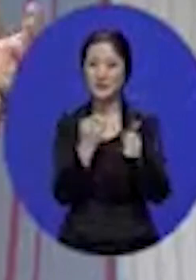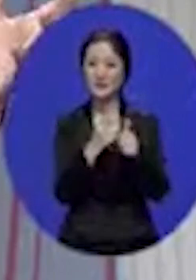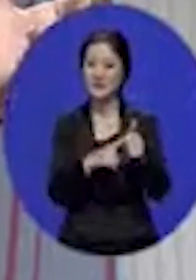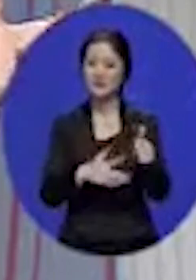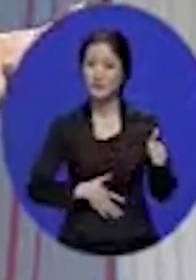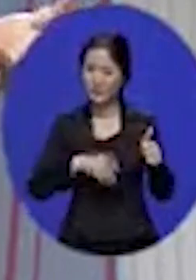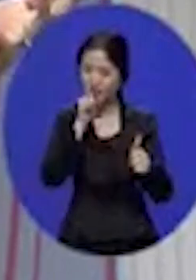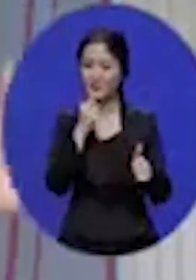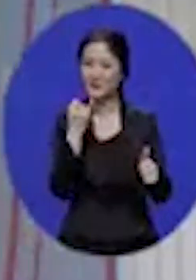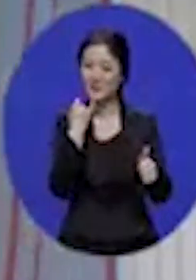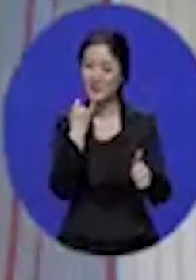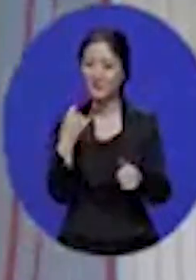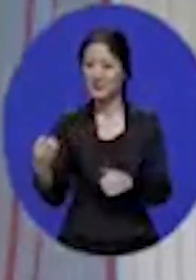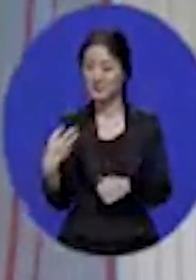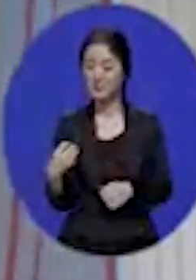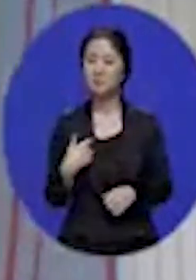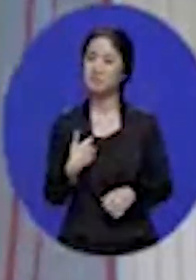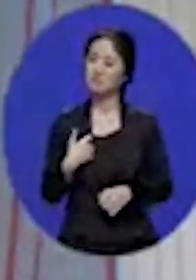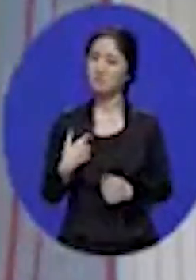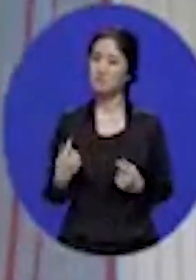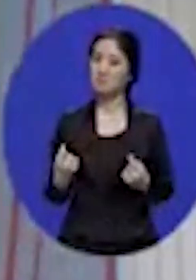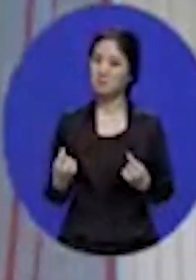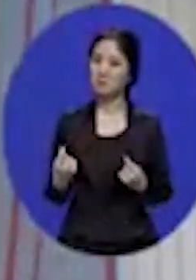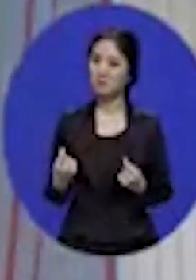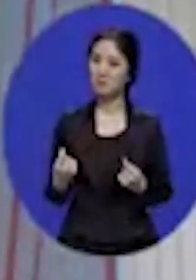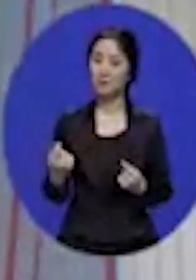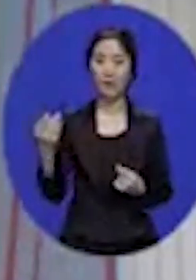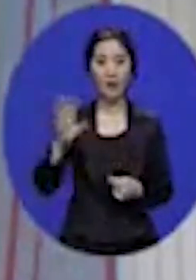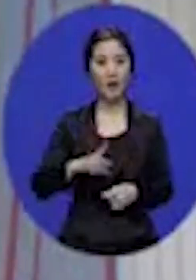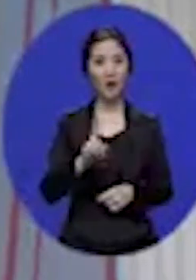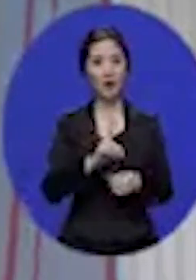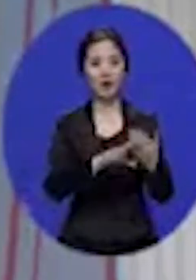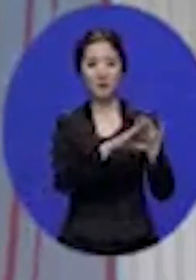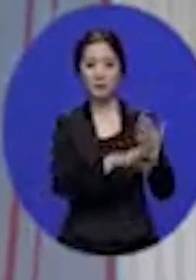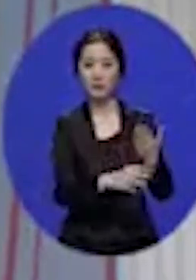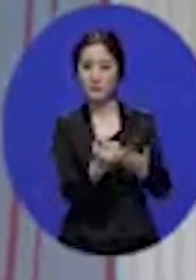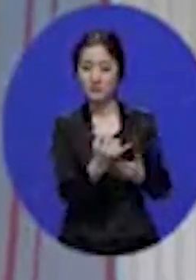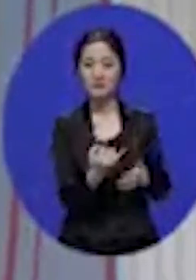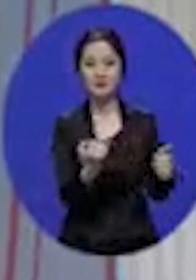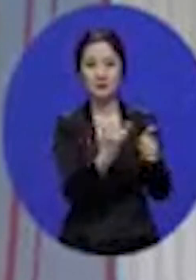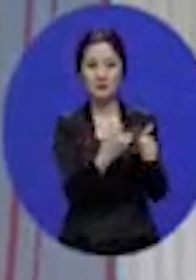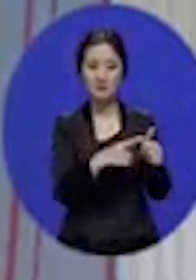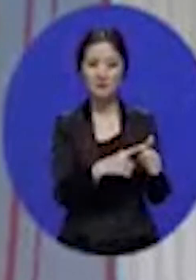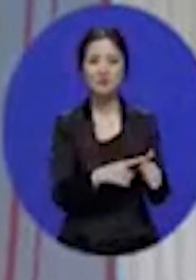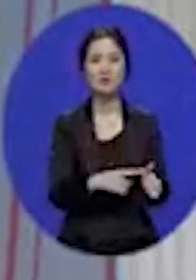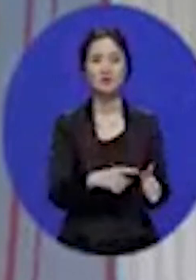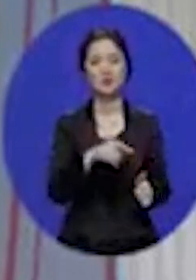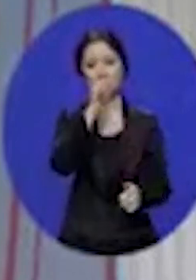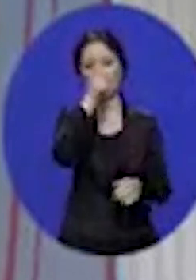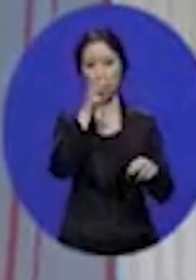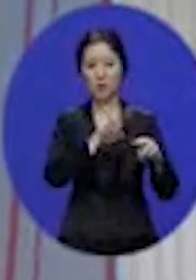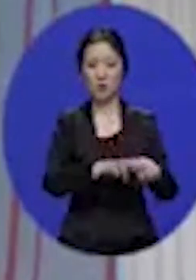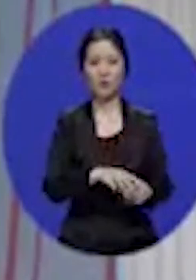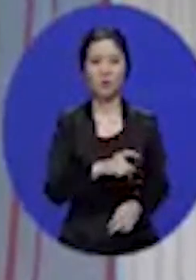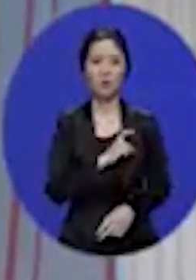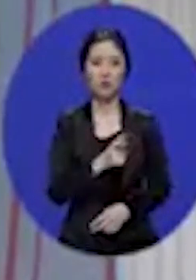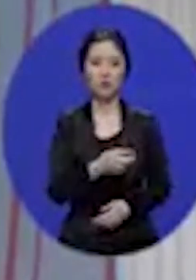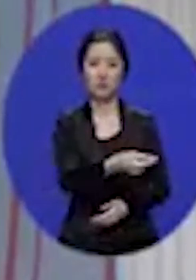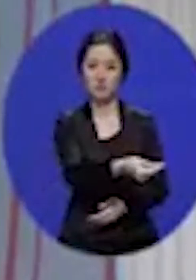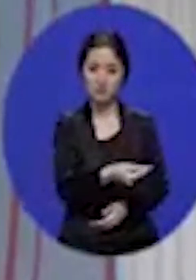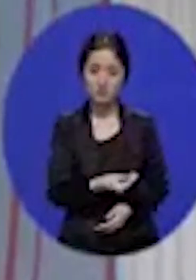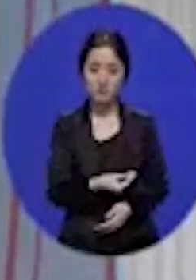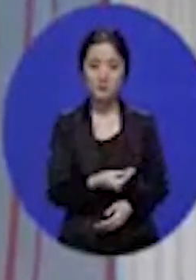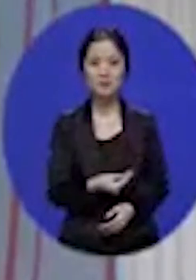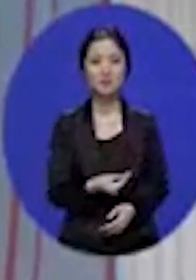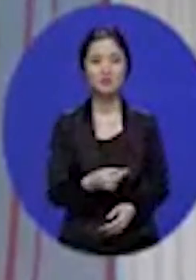아 그래 맞아 이러다가 갑자기 뭐 다른 그 후배 남편이 뭐 사짜 들어가는 이런 명함을 참 뭐 나한테 보여주고